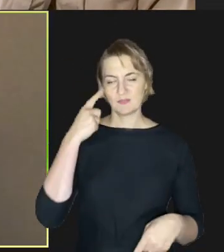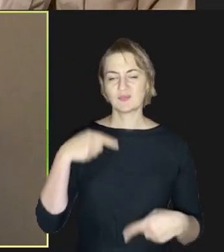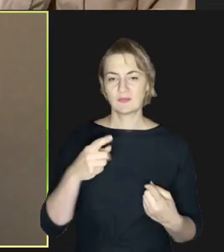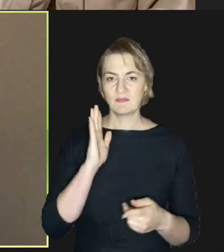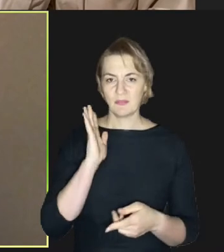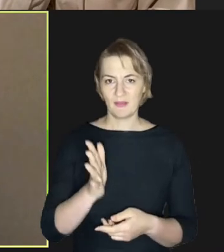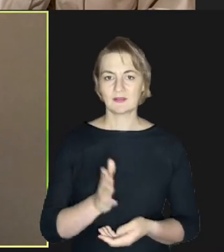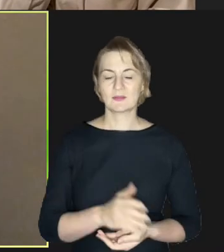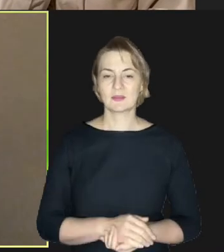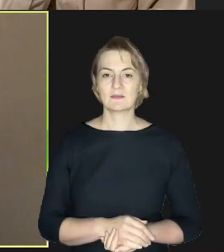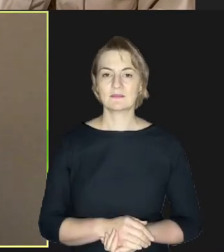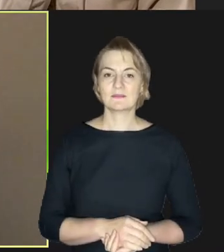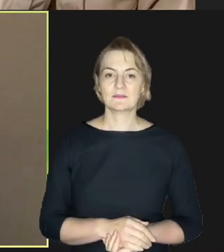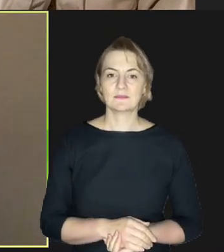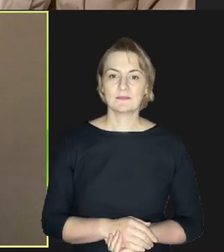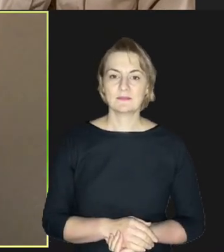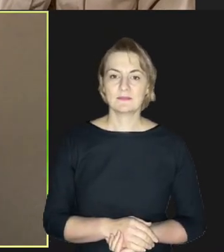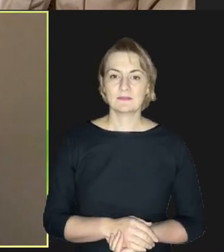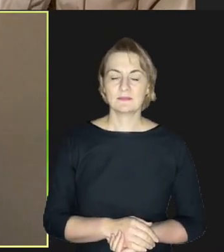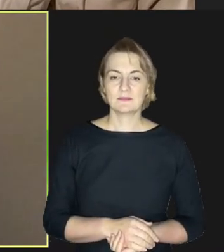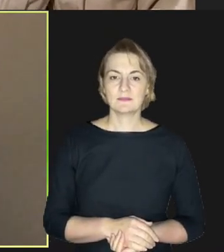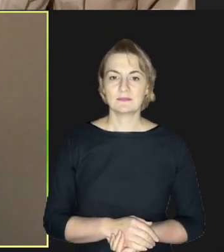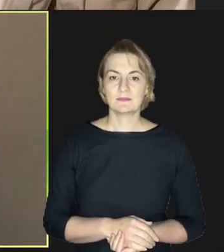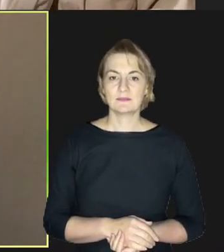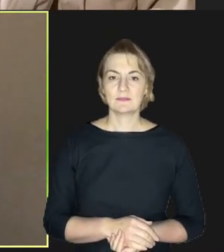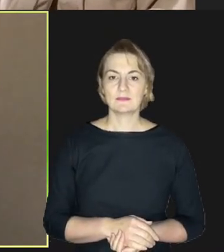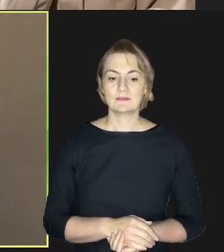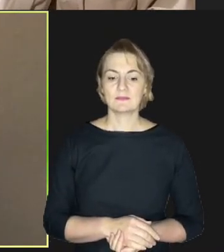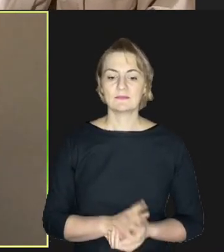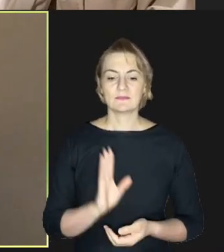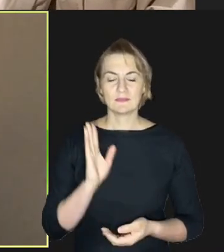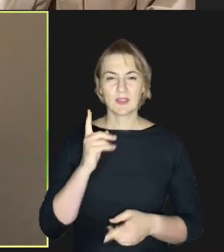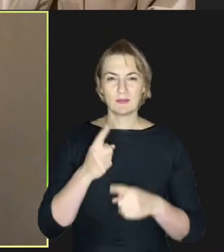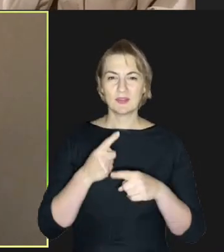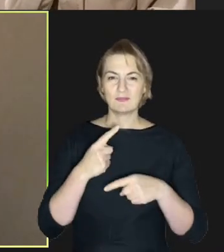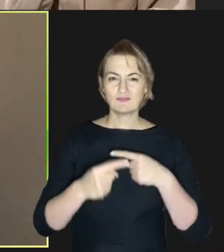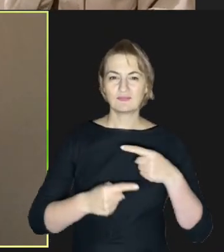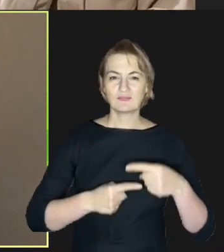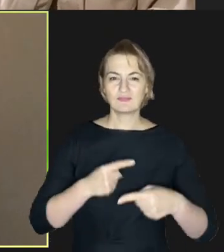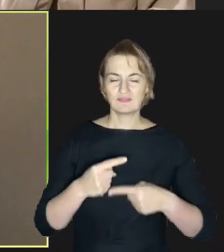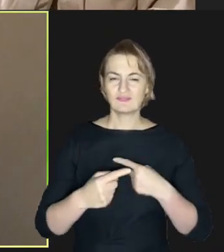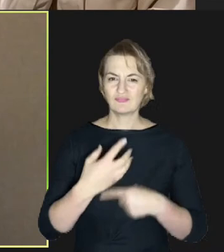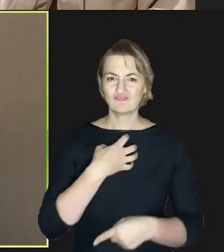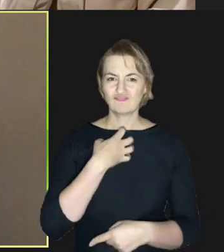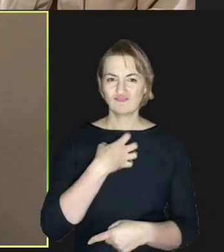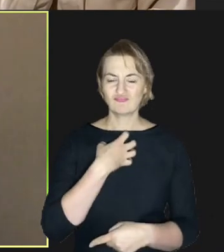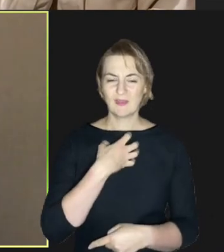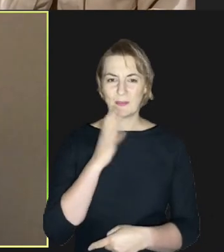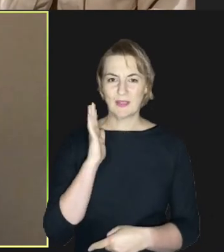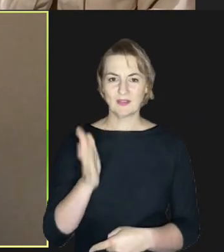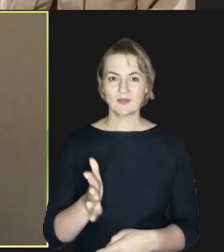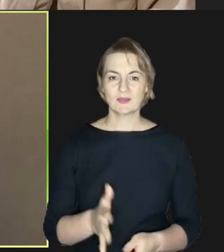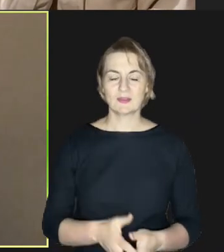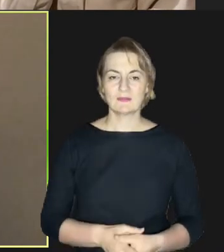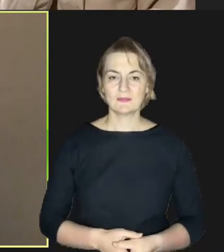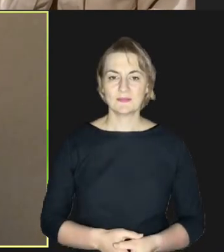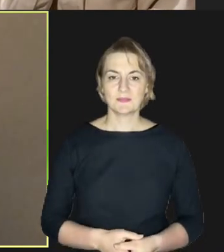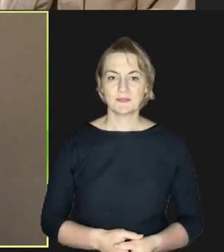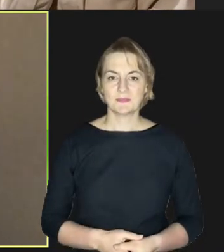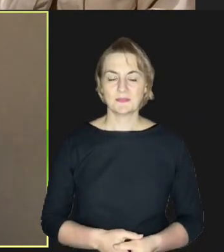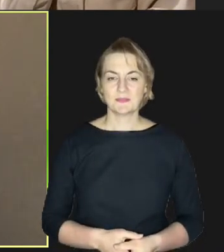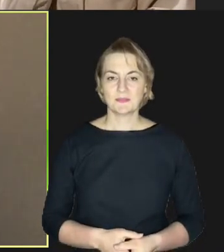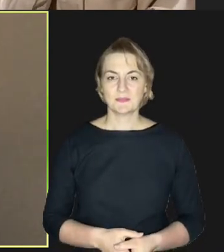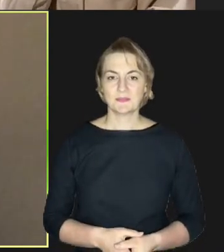Jestem o tym przekonany, ale to będzie bolesny proces. Znaczy, to już jest bolesny proces, tak? Obawiam